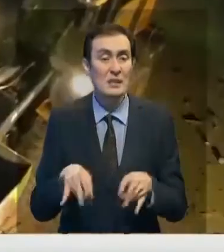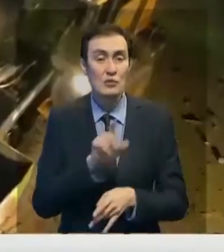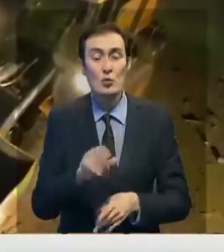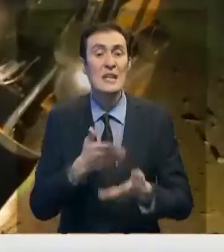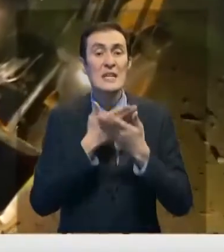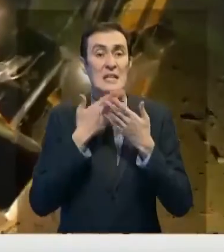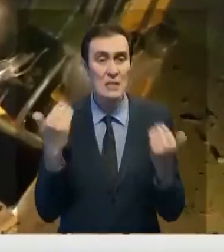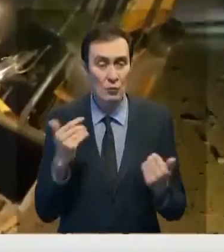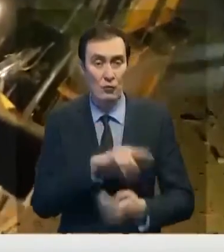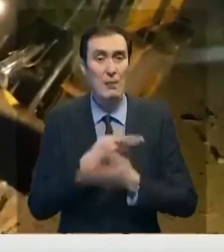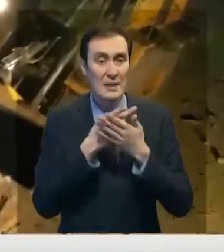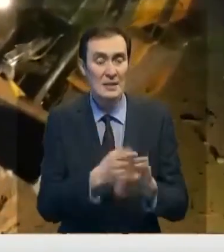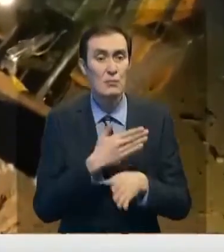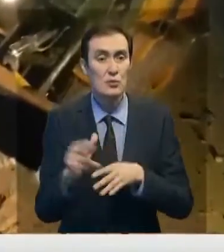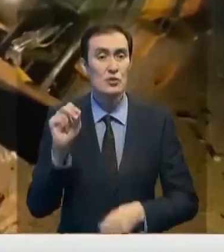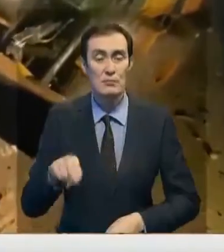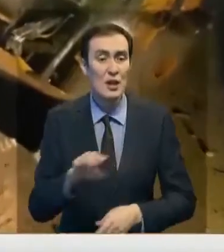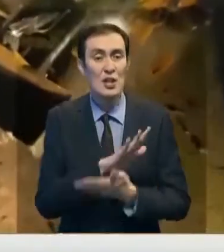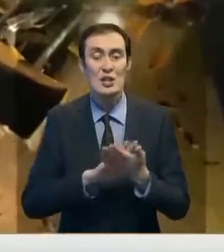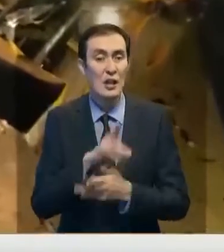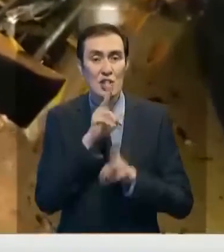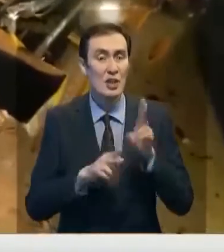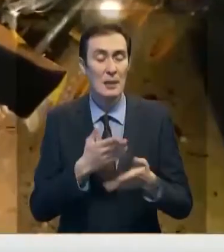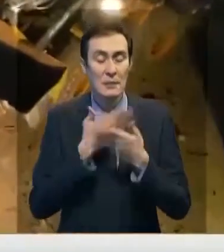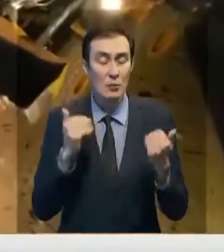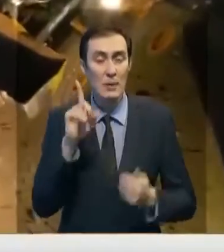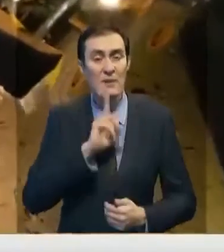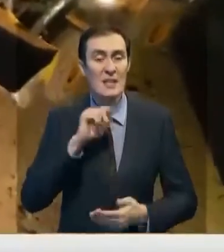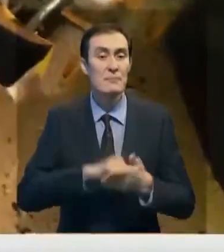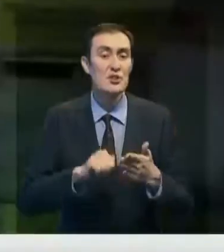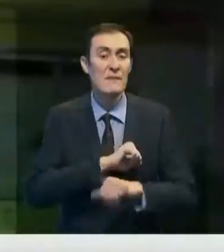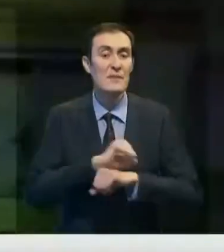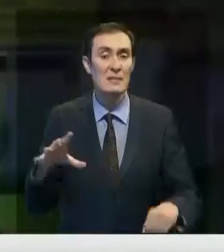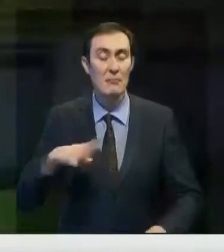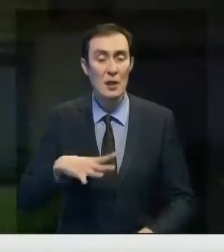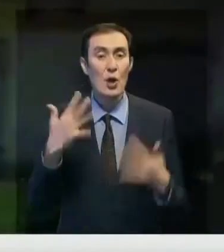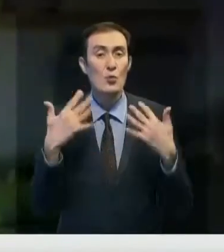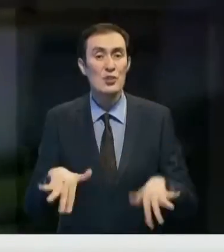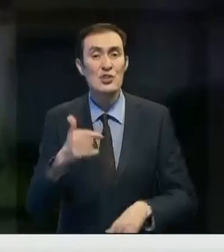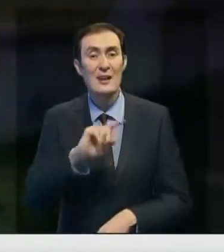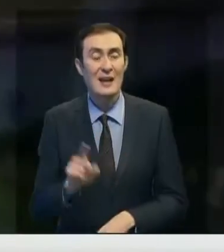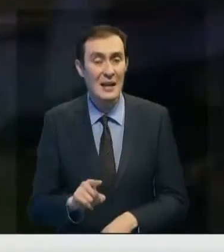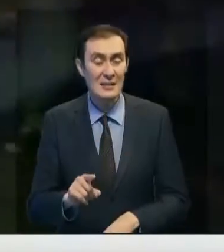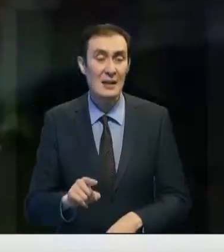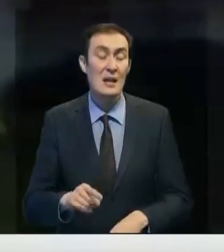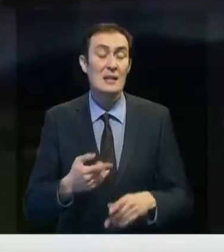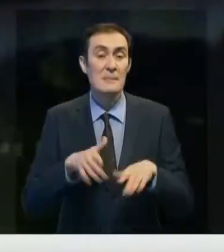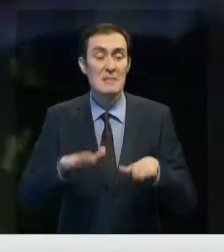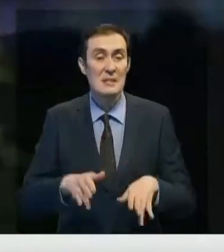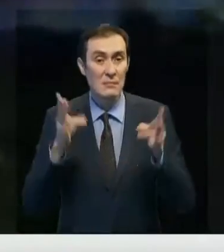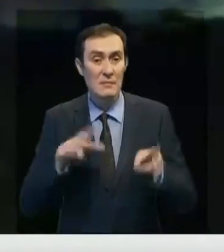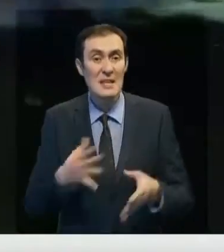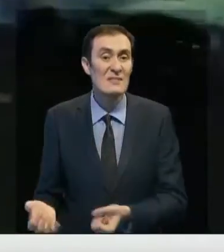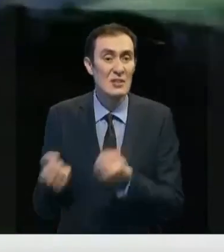В приемное отделение больницы после ЧП никто не обращался. Предварительной причиной взрыва назвали утечку газовоздушной смеси. С места происшествия